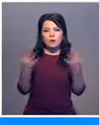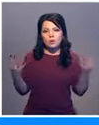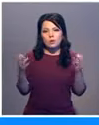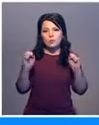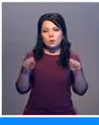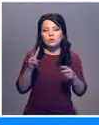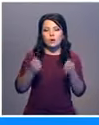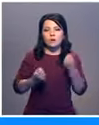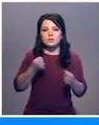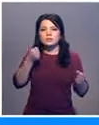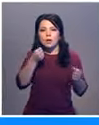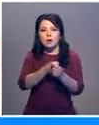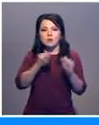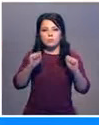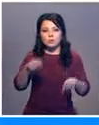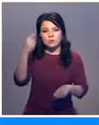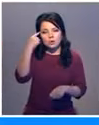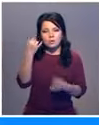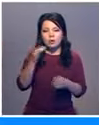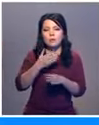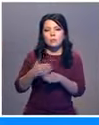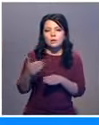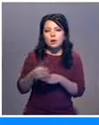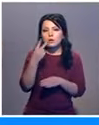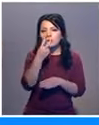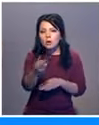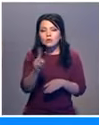машинамен түйген шығар деп. Жоқ. Сосын киініп